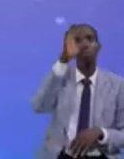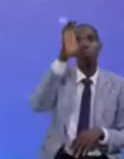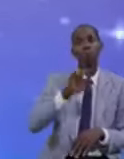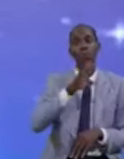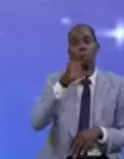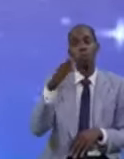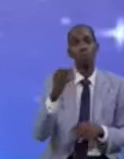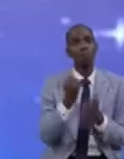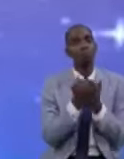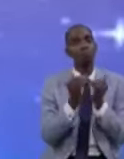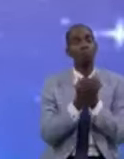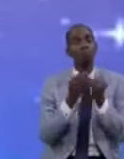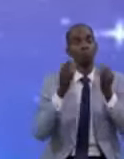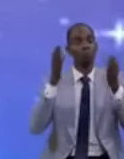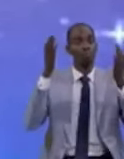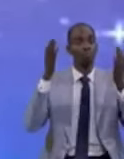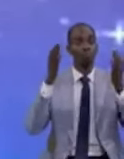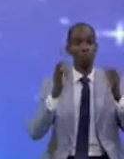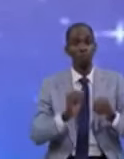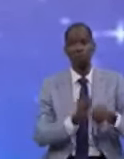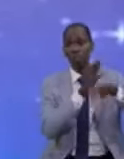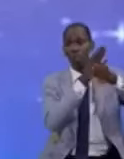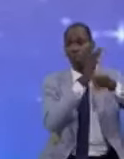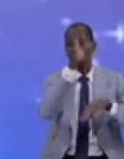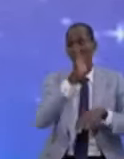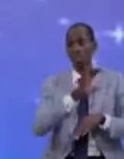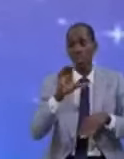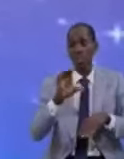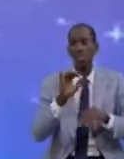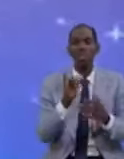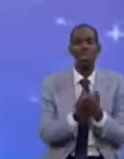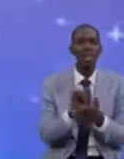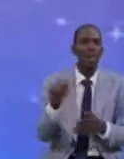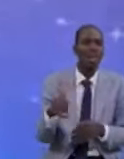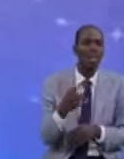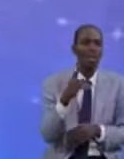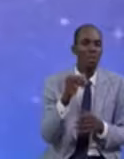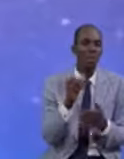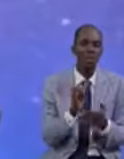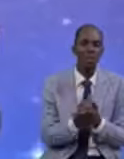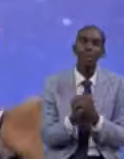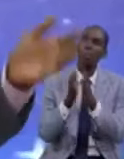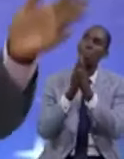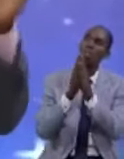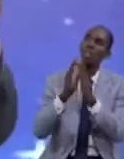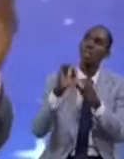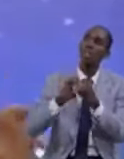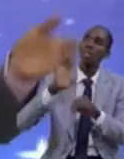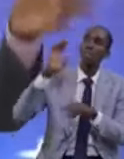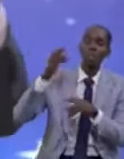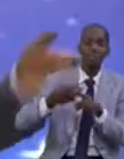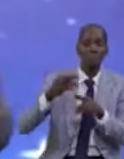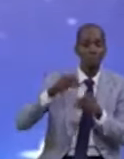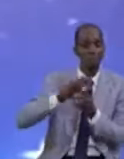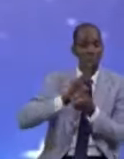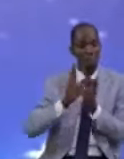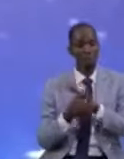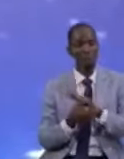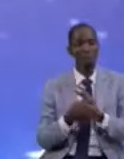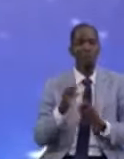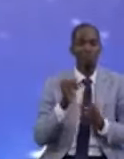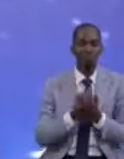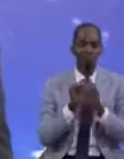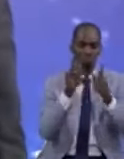quiconque invoquera le nom du Seigneur dans la repentance sois sauvé